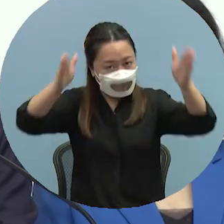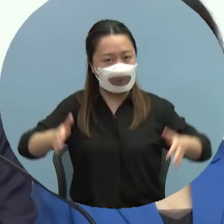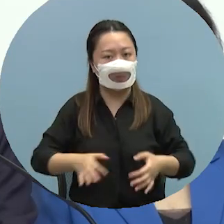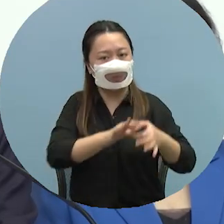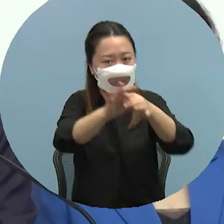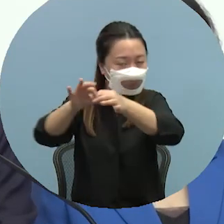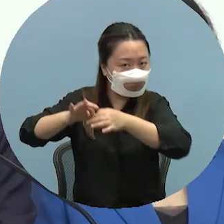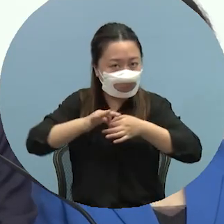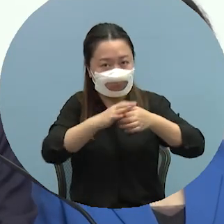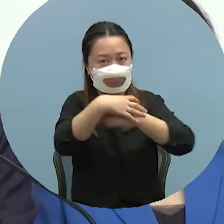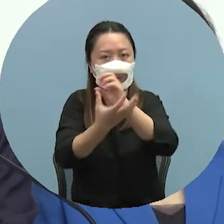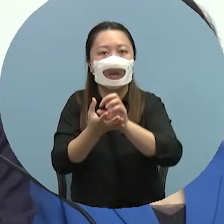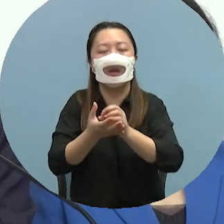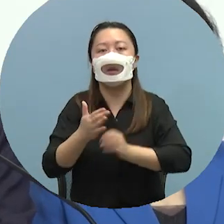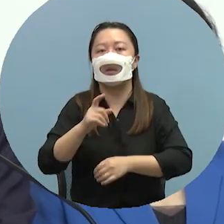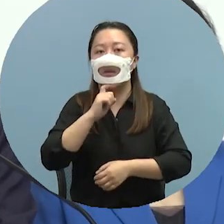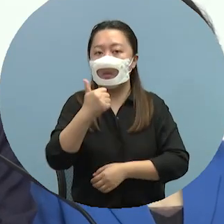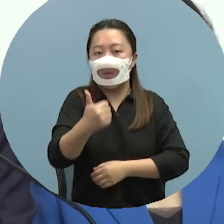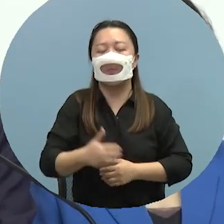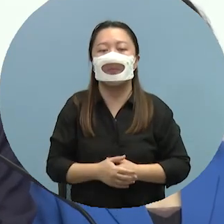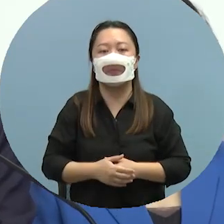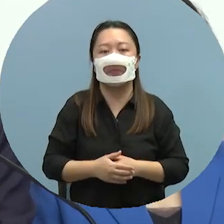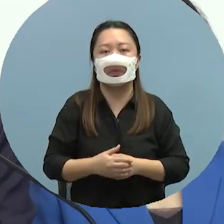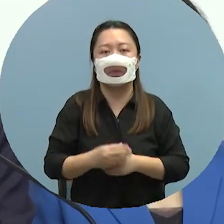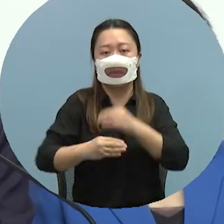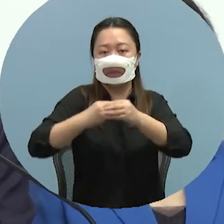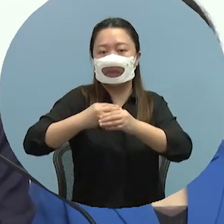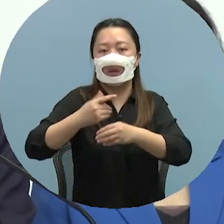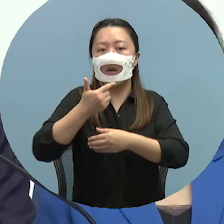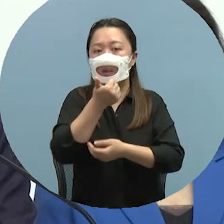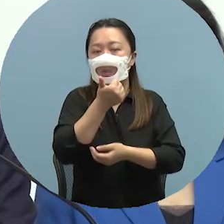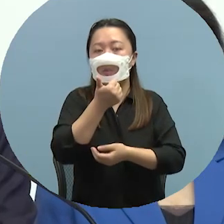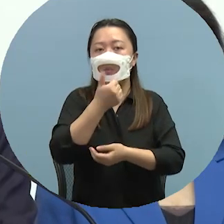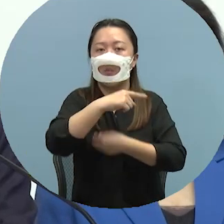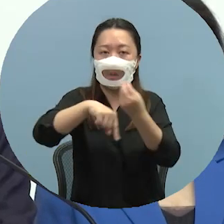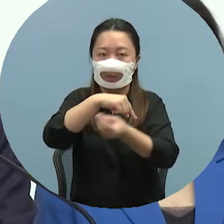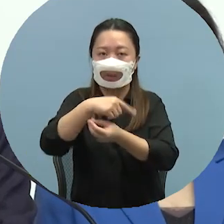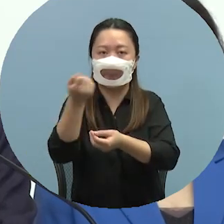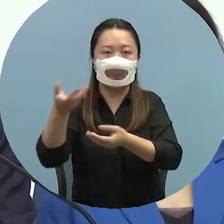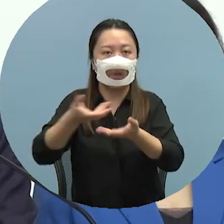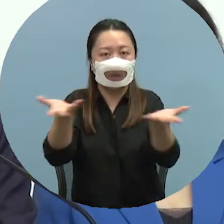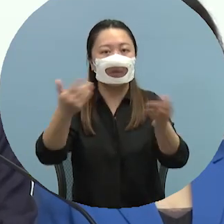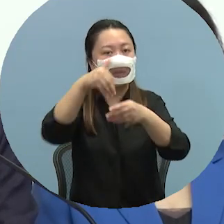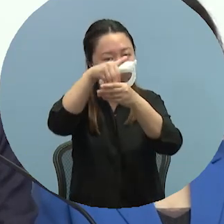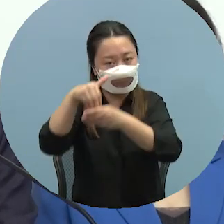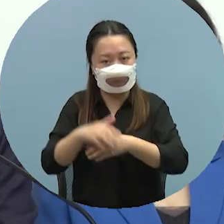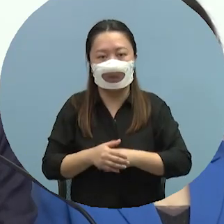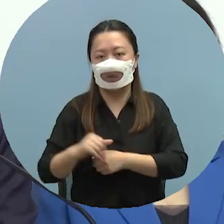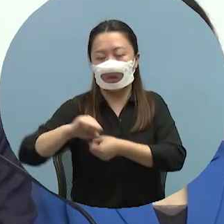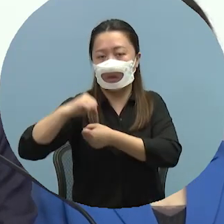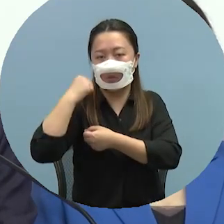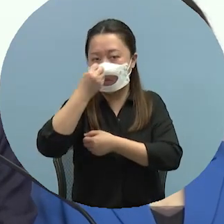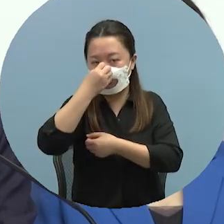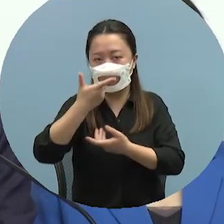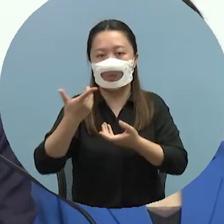世界的優勢，營造更美好的投資環境，強化香港連接世